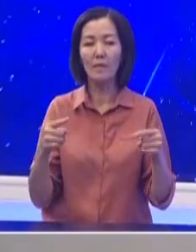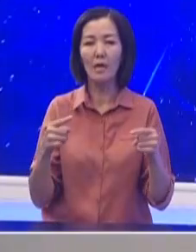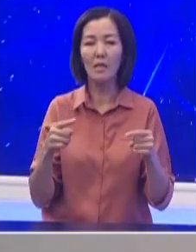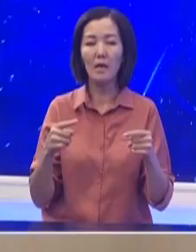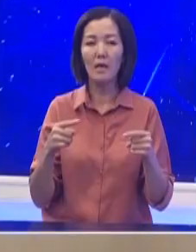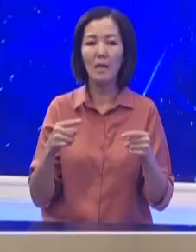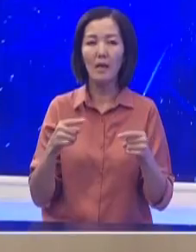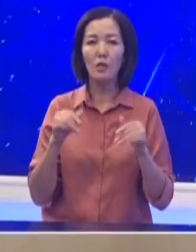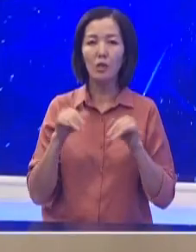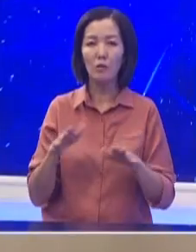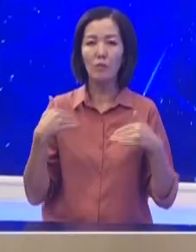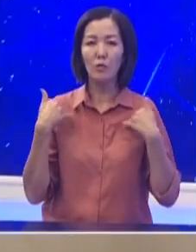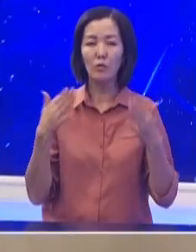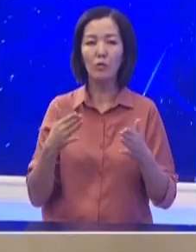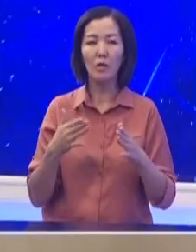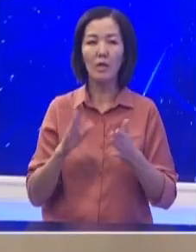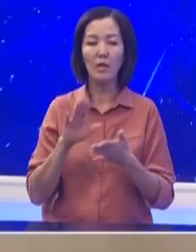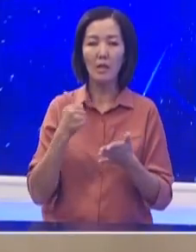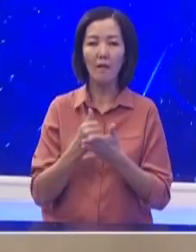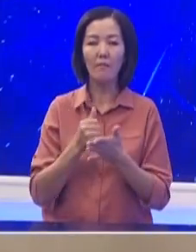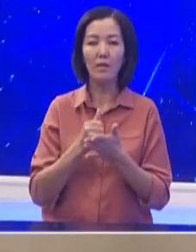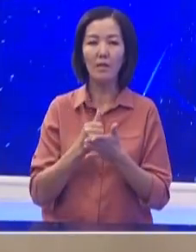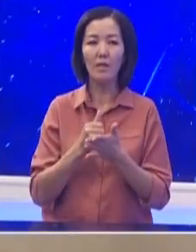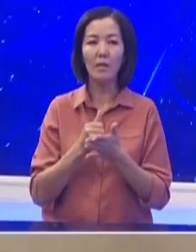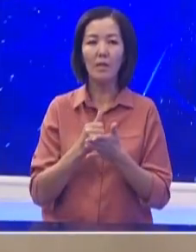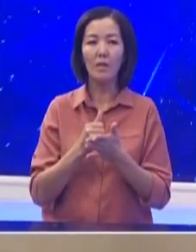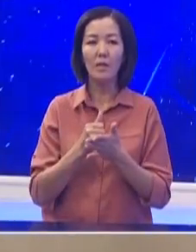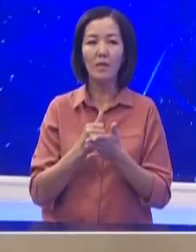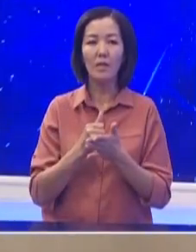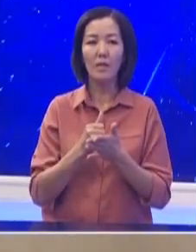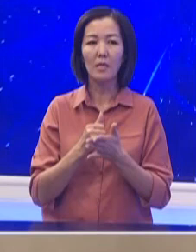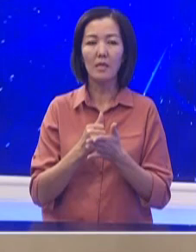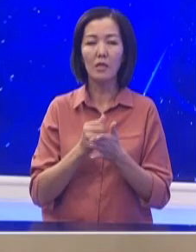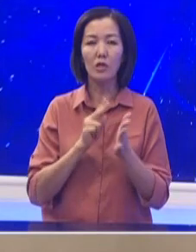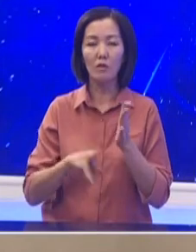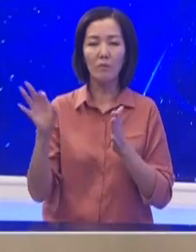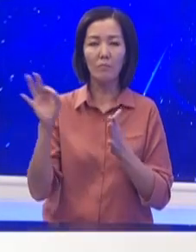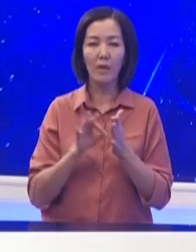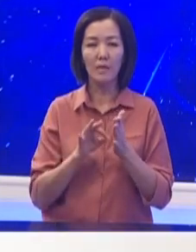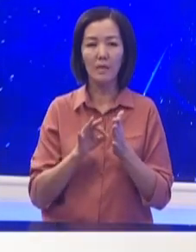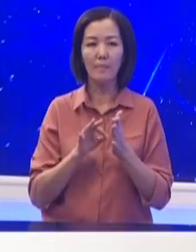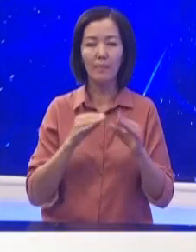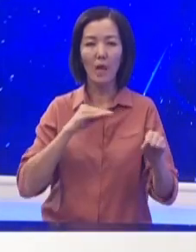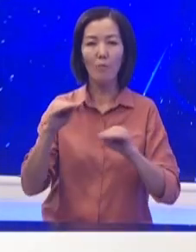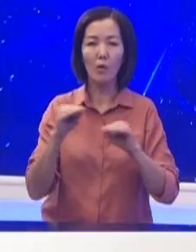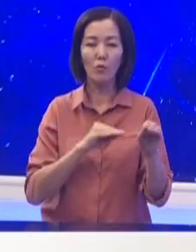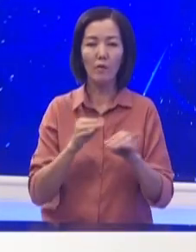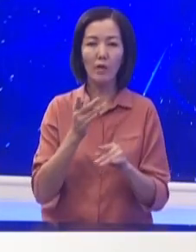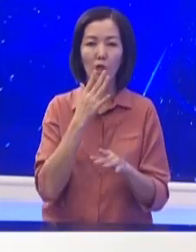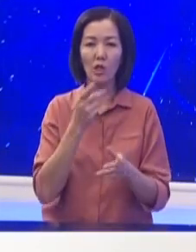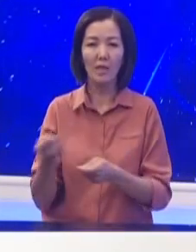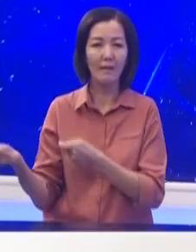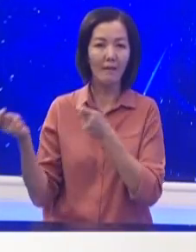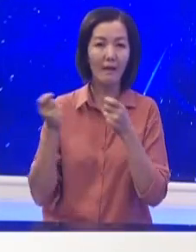ұсынды. Негізі 70% оның бұл оборудование, жаңағы котел дейміз, конфорка дейміз, оның бәрі шетелден келетін